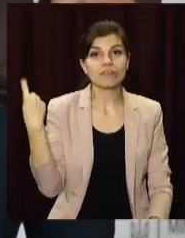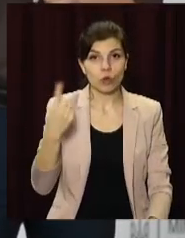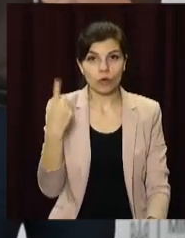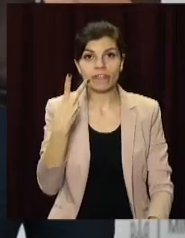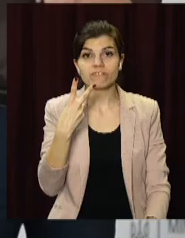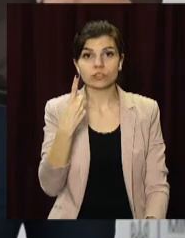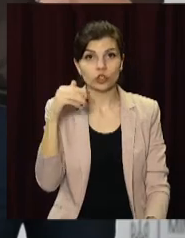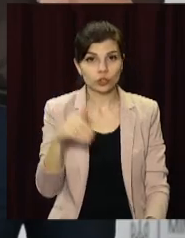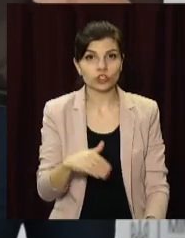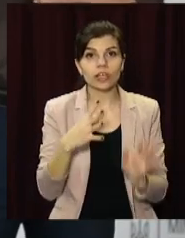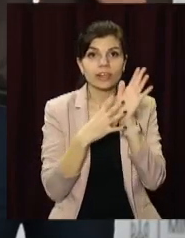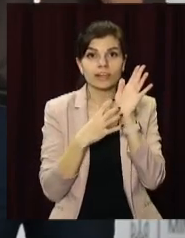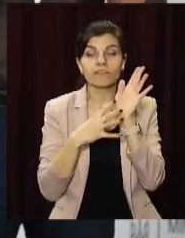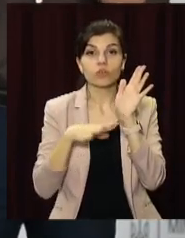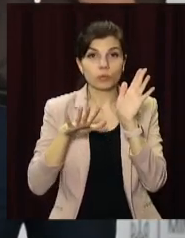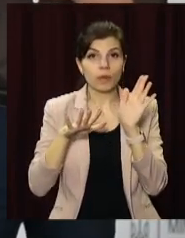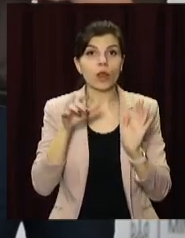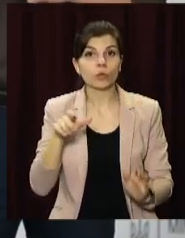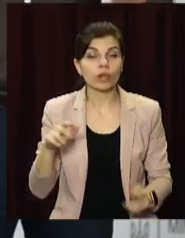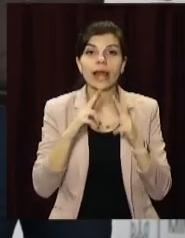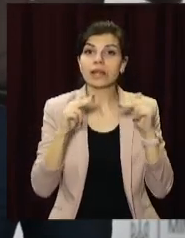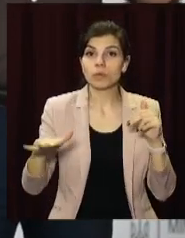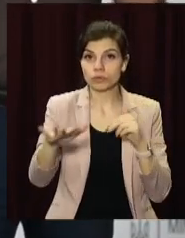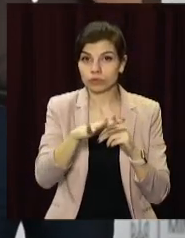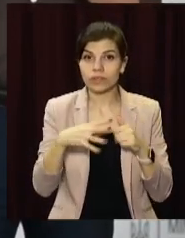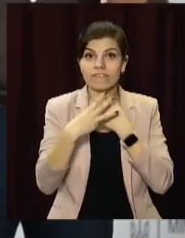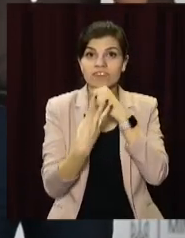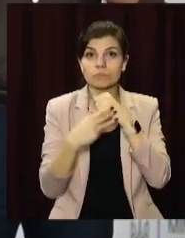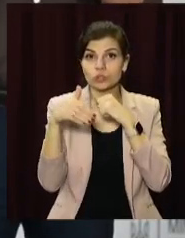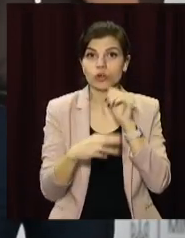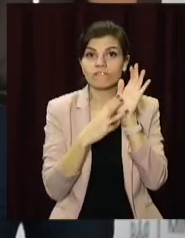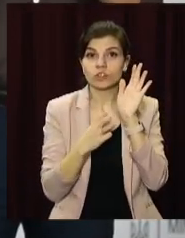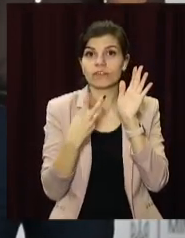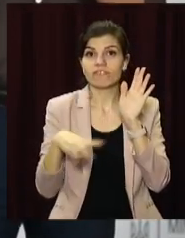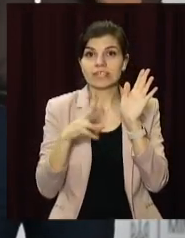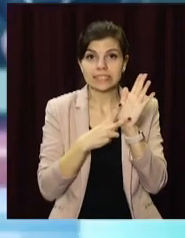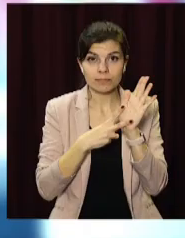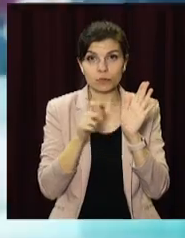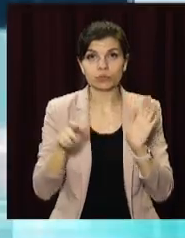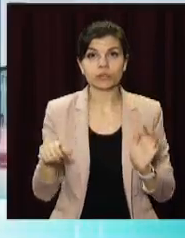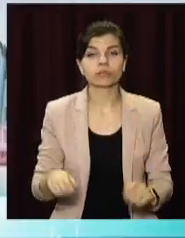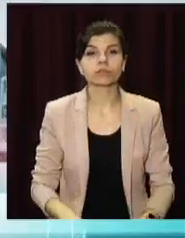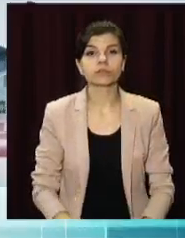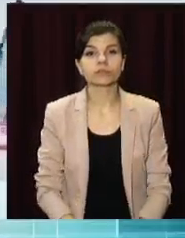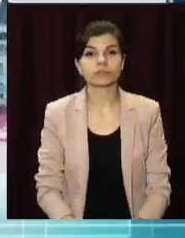область – 21 095 людей, Дніпропетровська область – 18 827 людей.